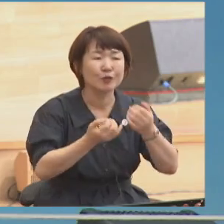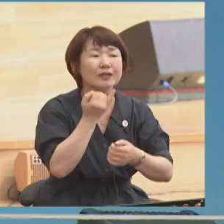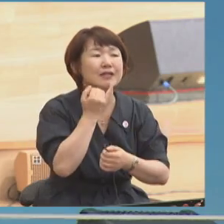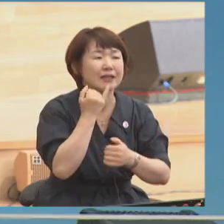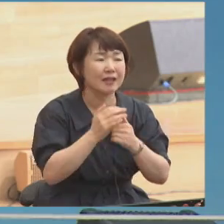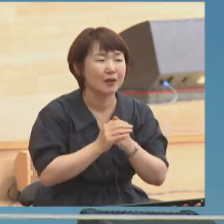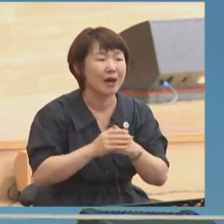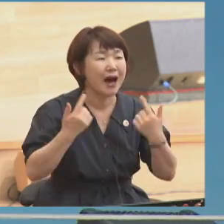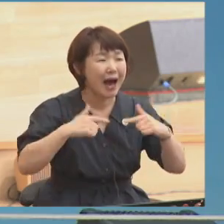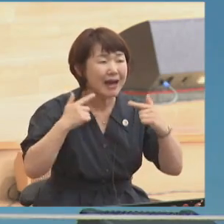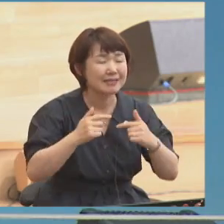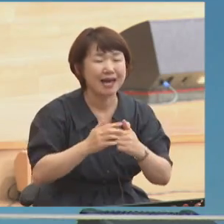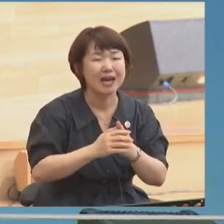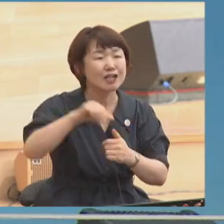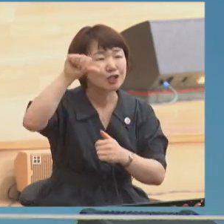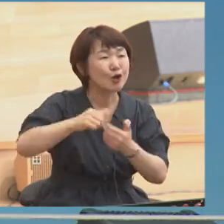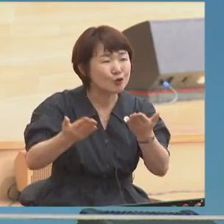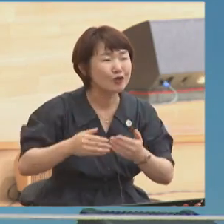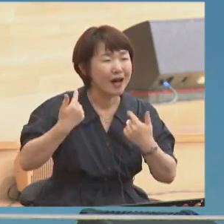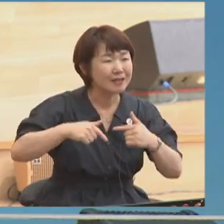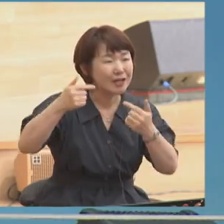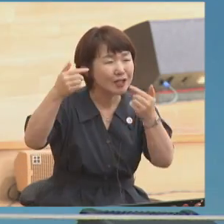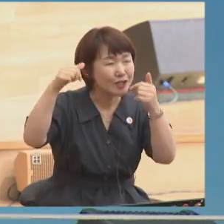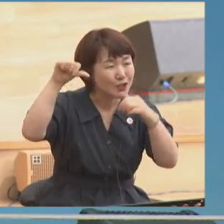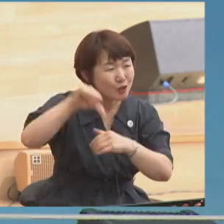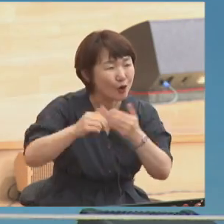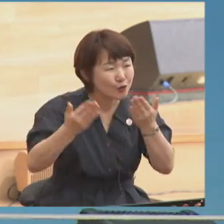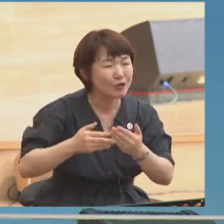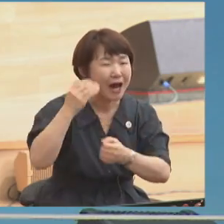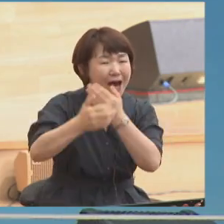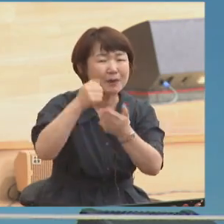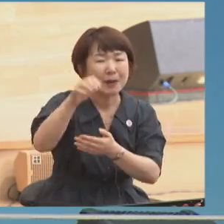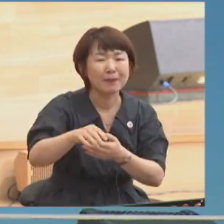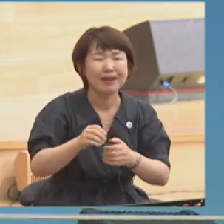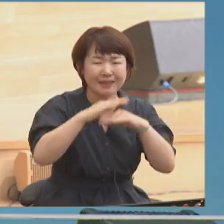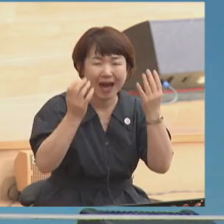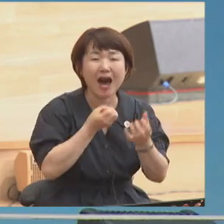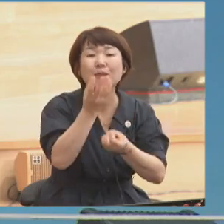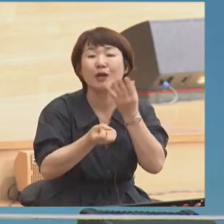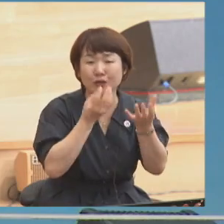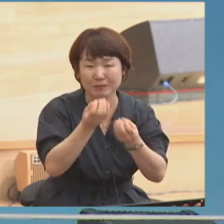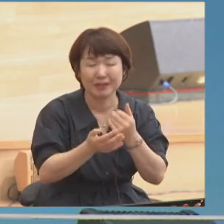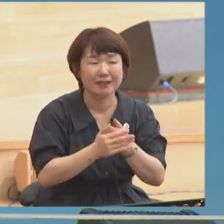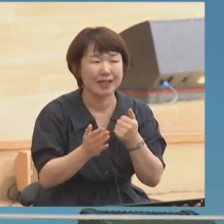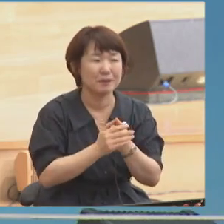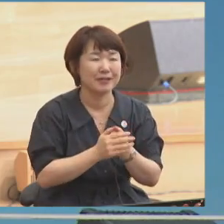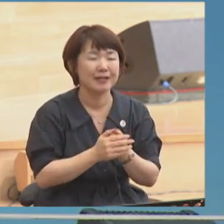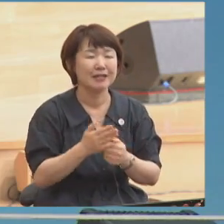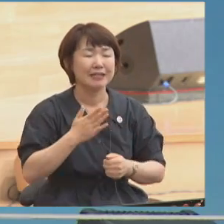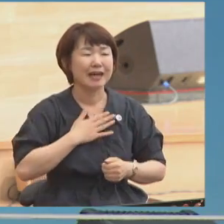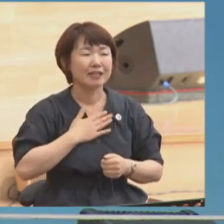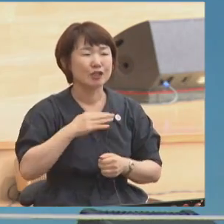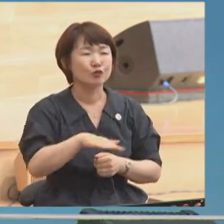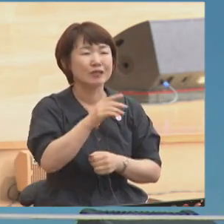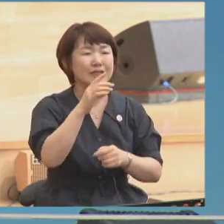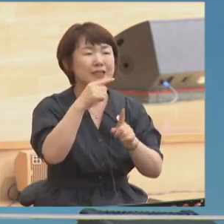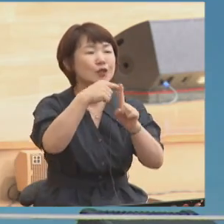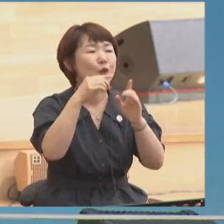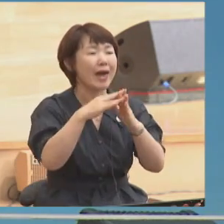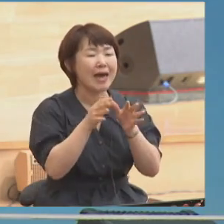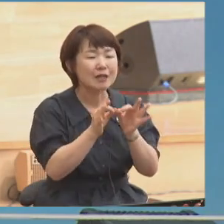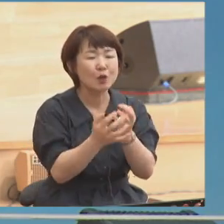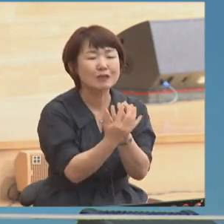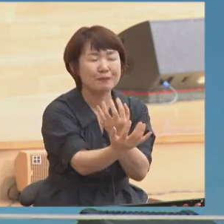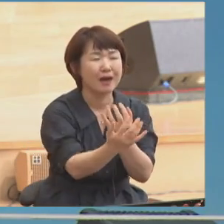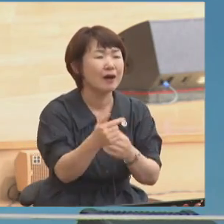언제나 우리에게 져주시는 주님 앞에 다 뱉어내는 거예요. 그런 의미에서 저는요, 우리에게 금녀 성령님께